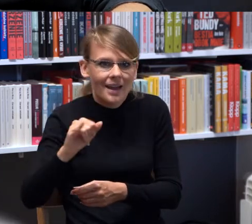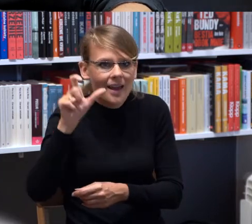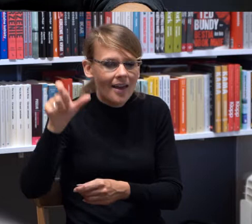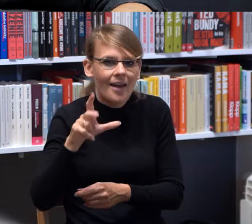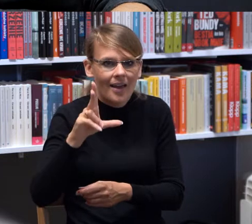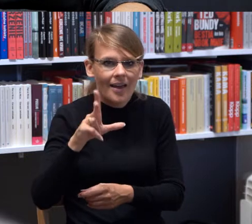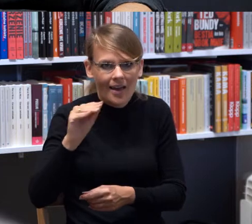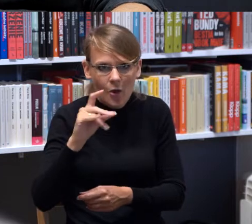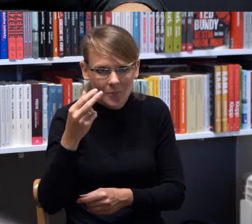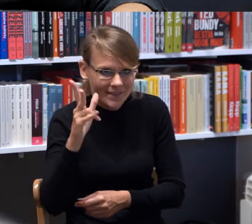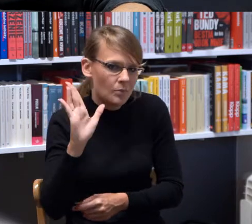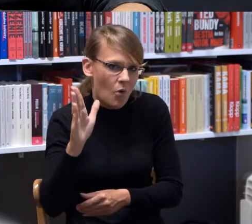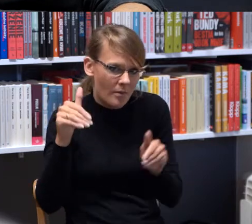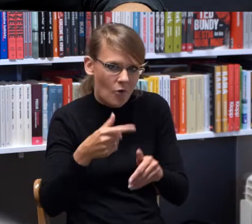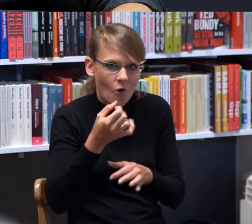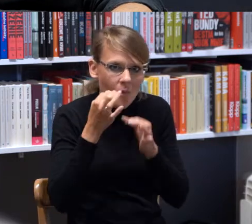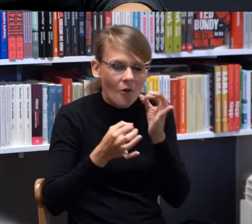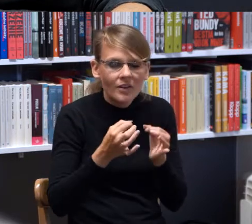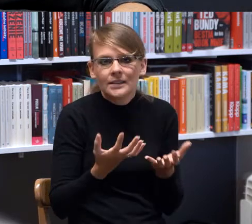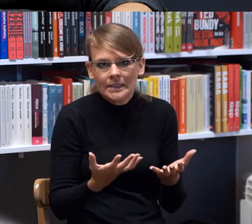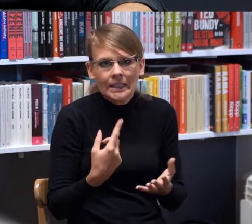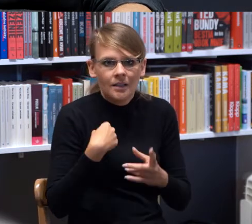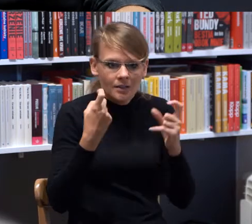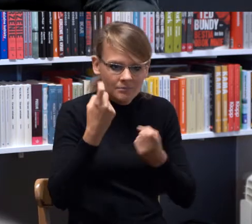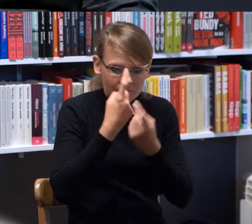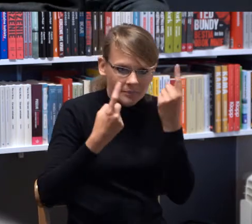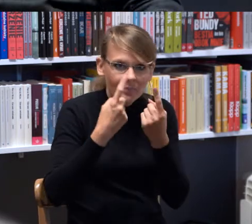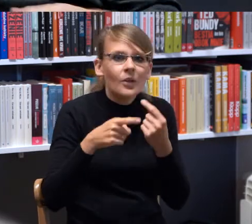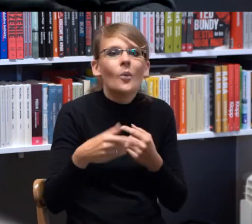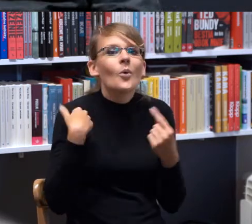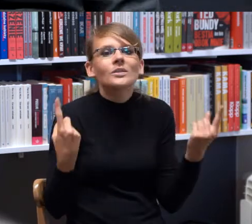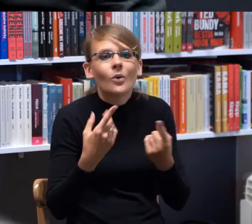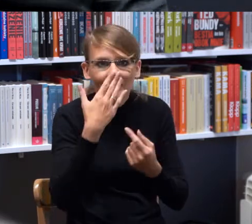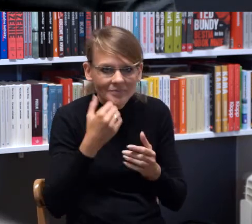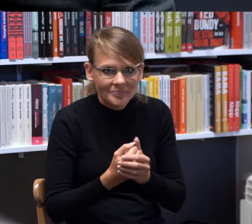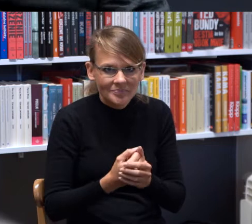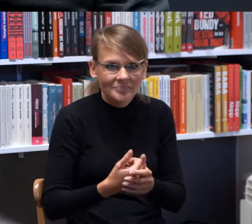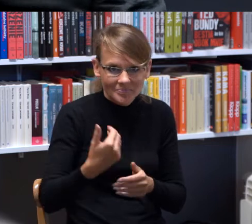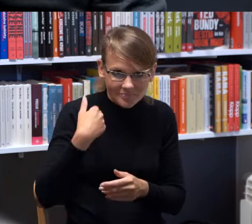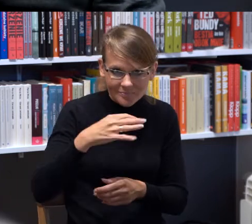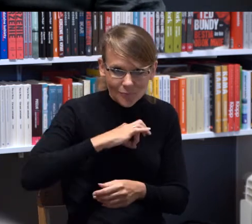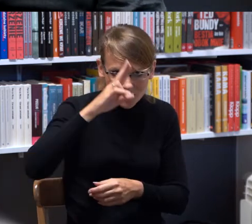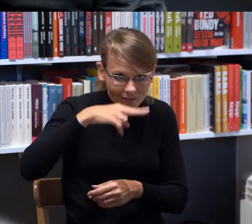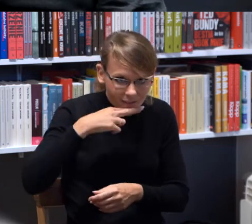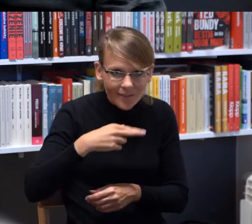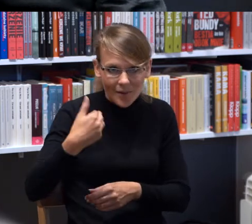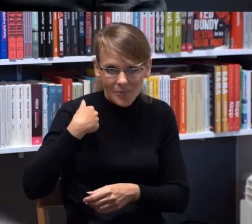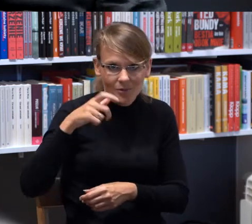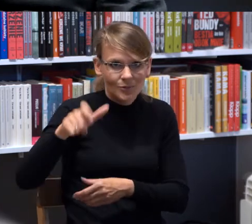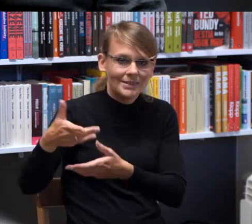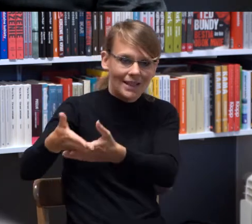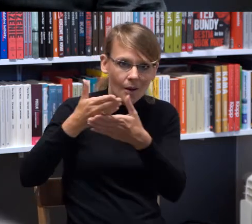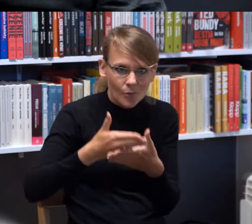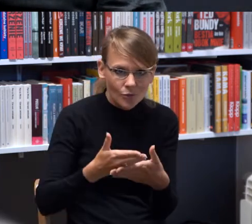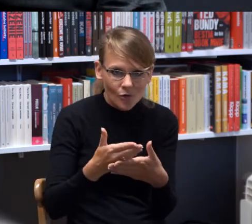trochę. No, ale zaczęłam się zastanawiać, słuchajcie, no bo to była taka sytuacja, że oni zaprosili tego mojego ojca,